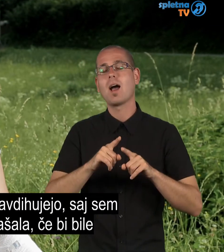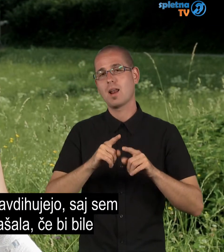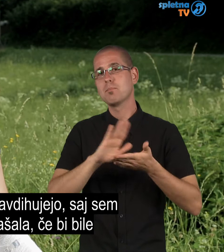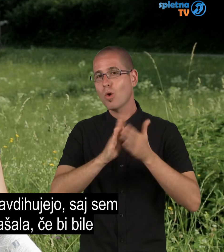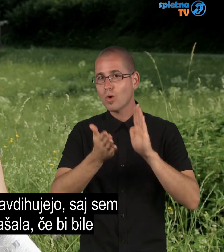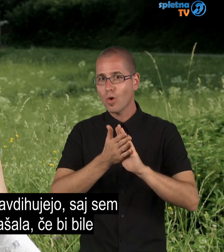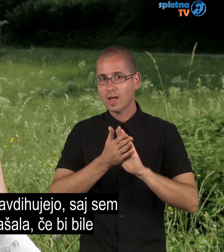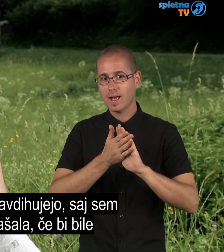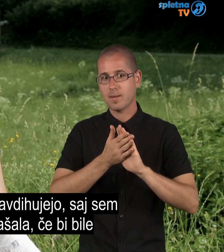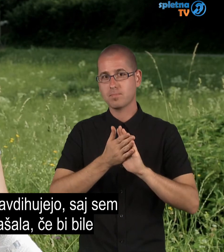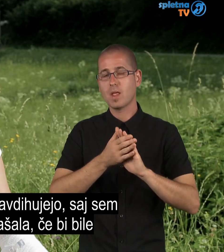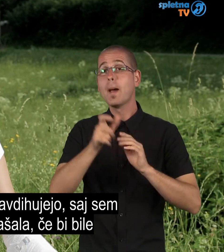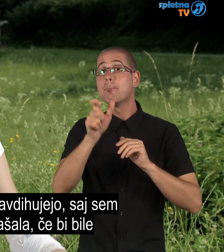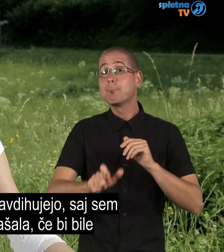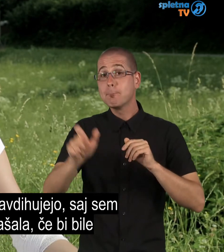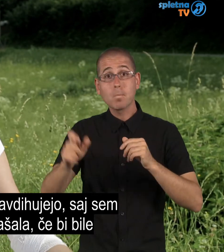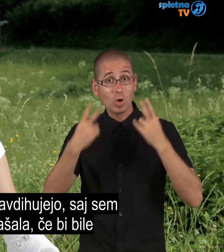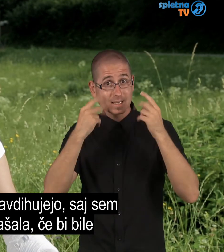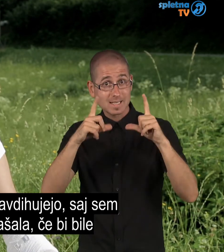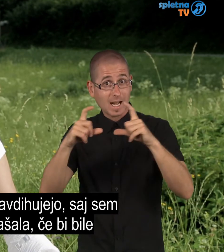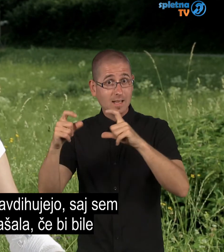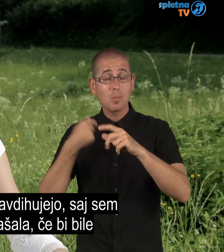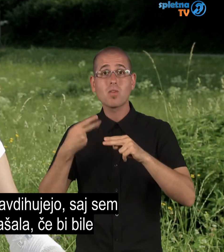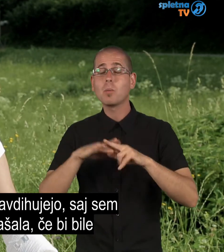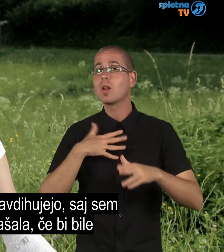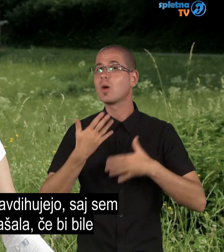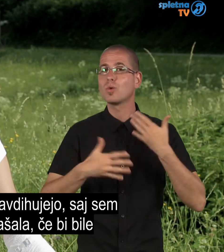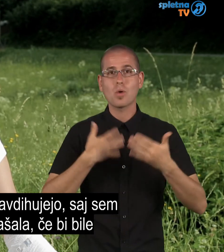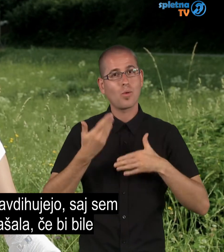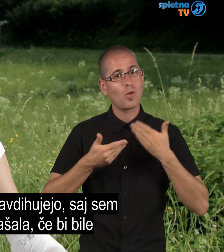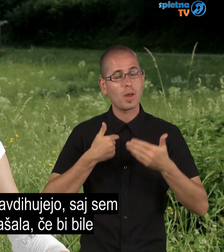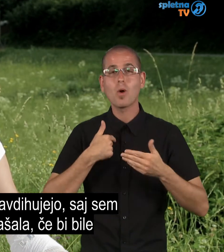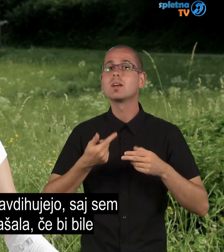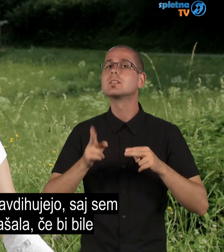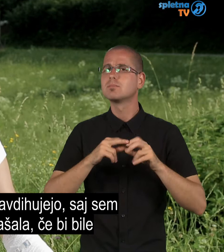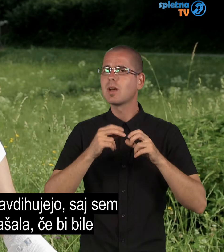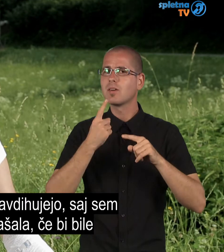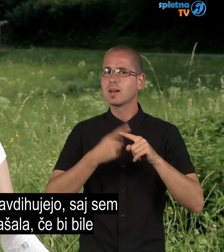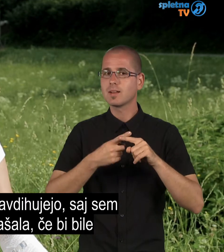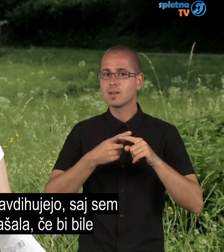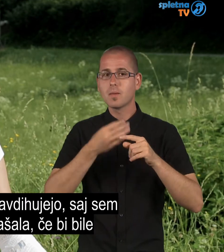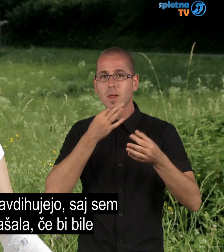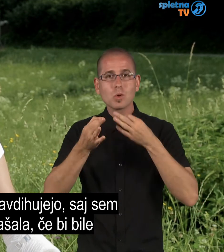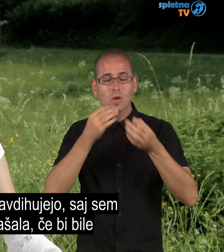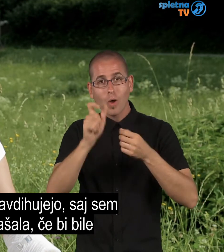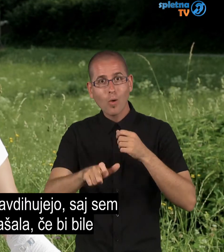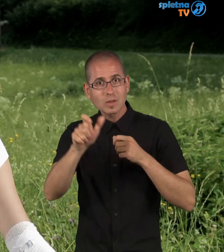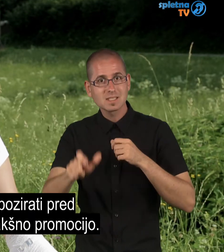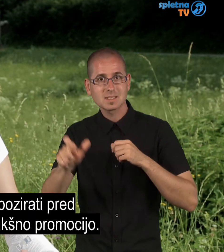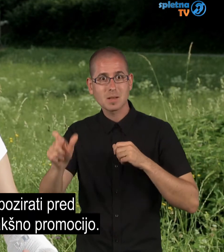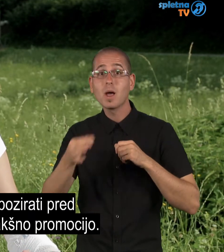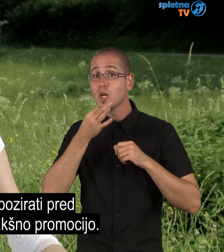Portrete mi najbolj navdihujejo, ker sem večinoma povpraševala osebe, če bi